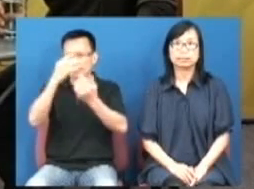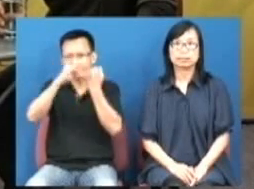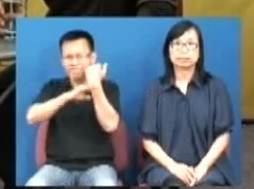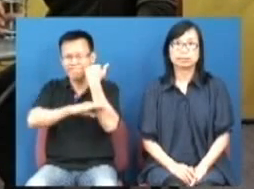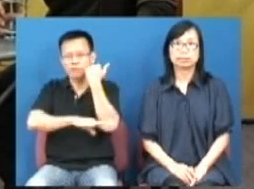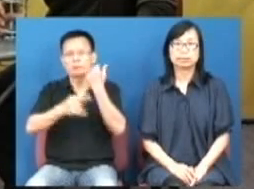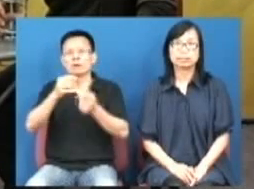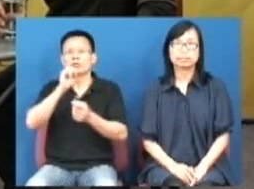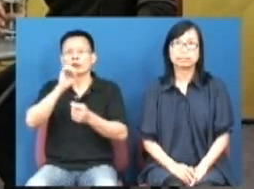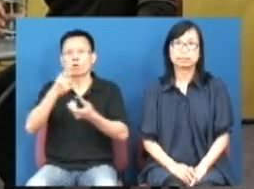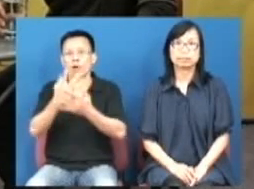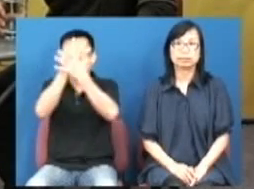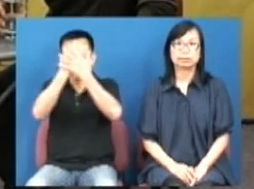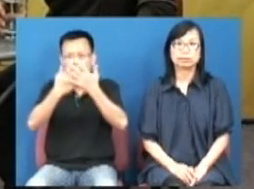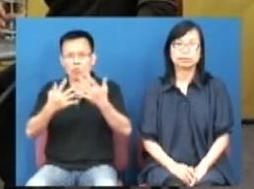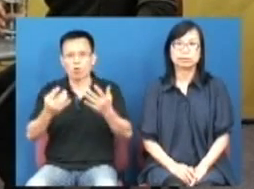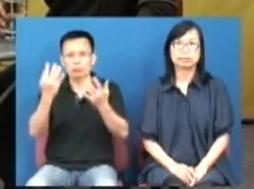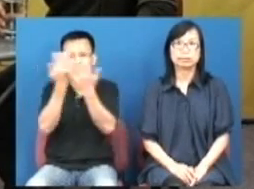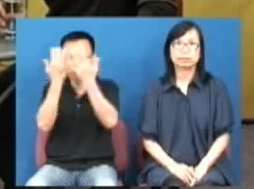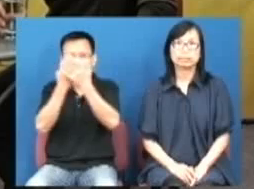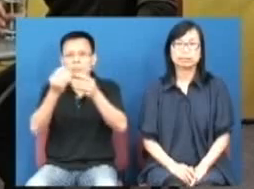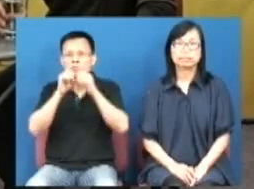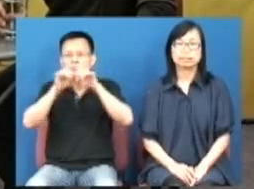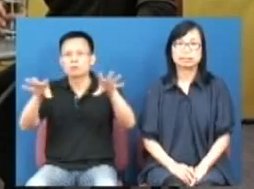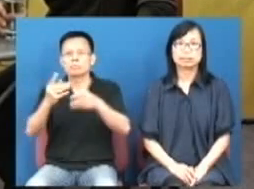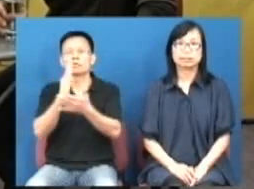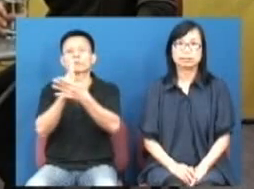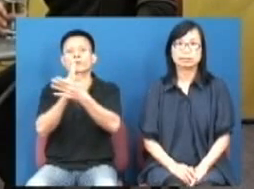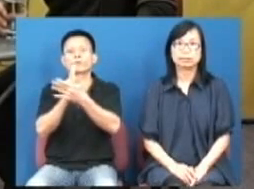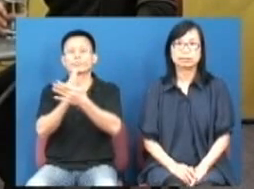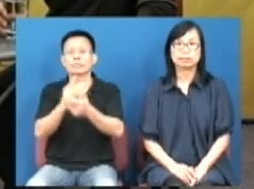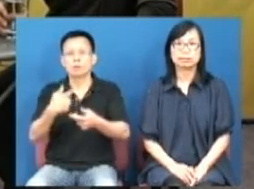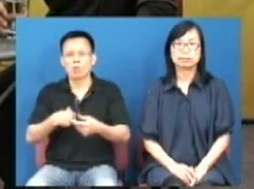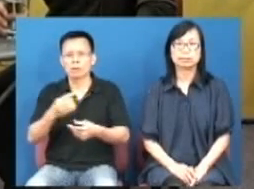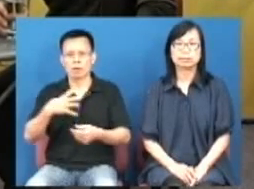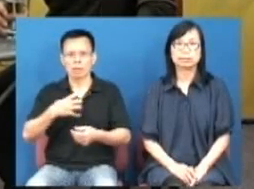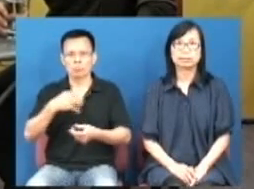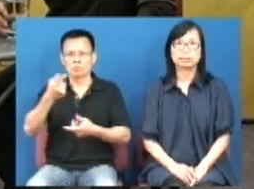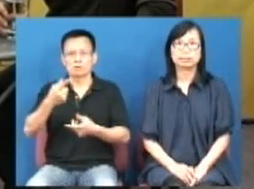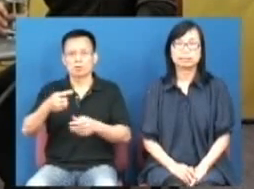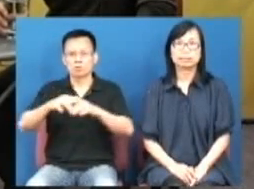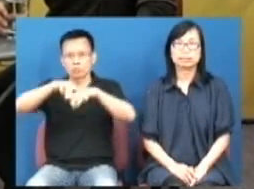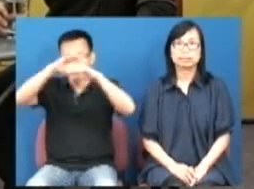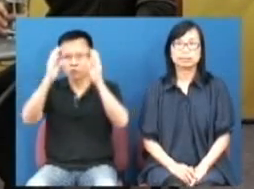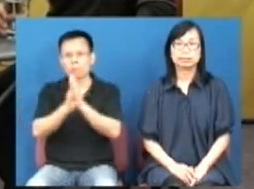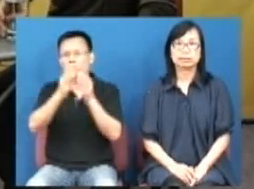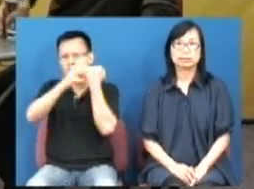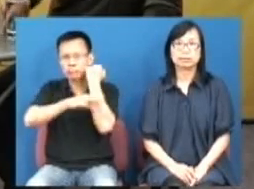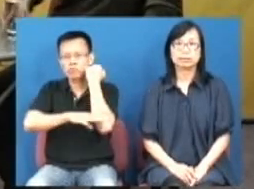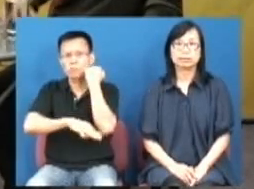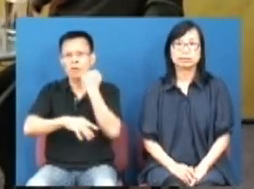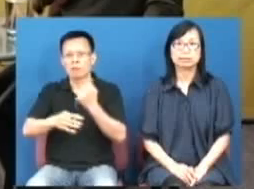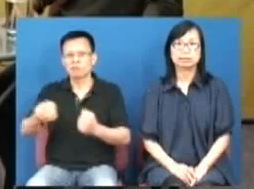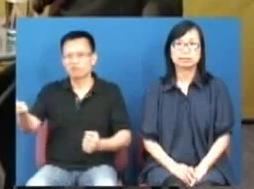法例係講嗰個網上媒體嘅定義係唔相同㗎，嚇。係 啊。 嗱，我就覺得咧，佢成個條例咧，戇居兩